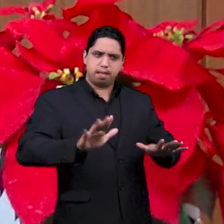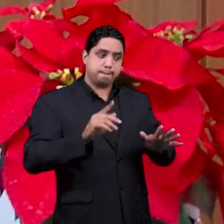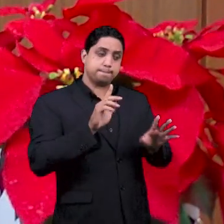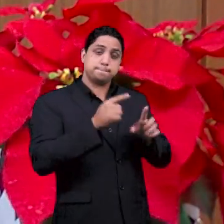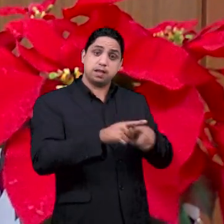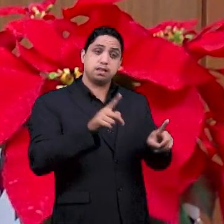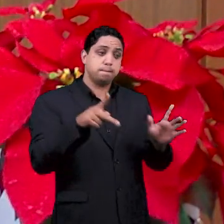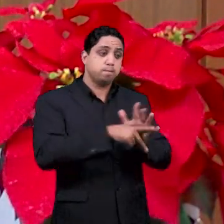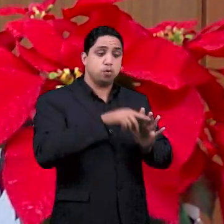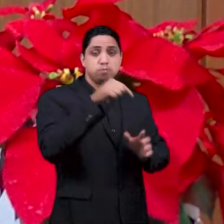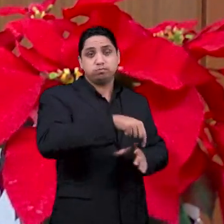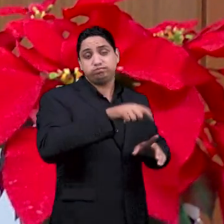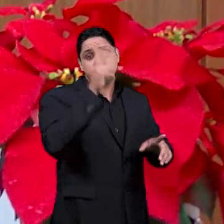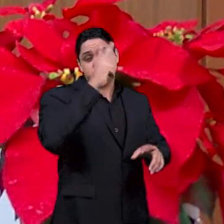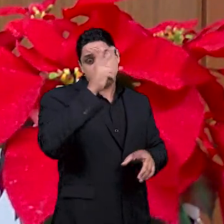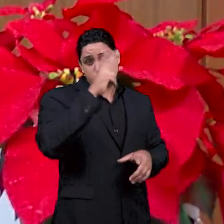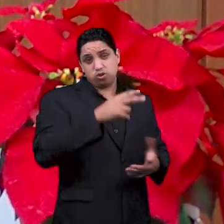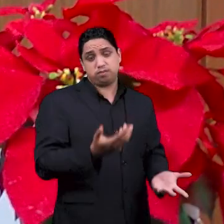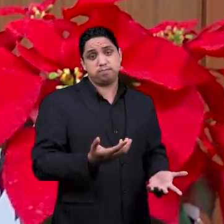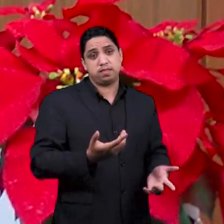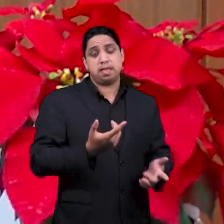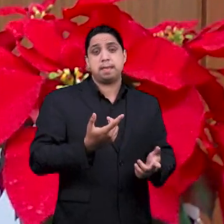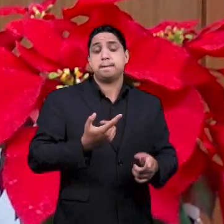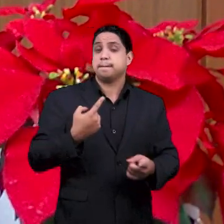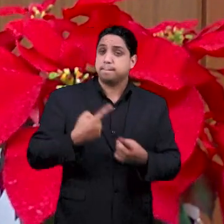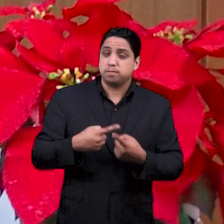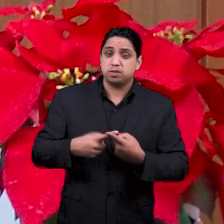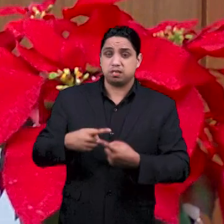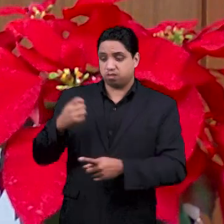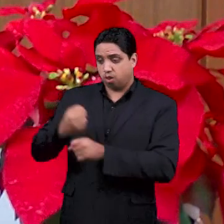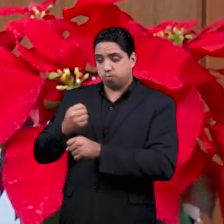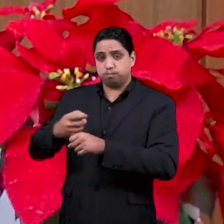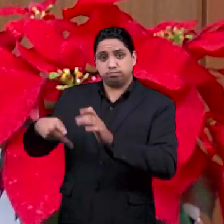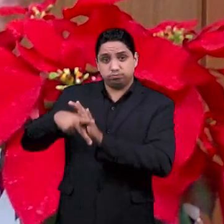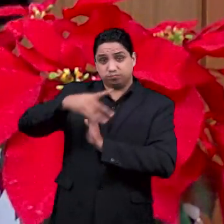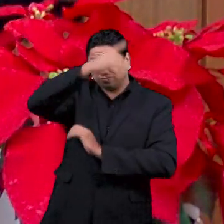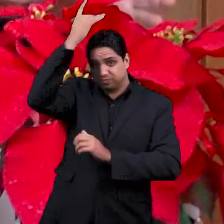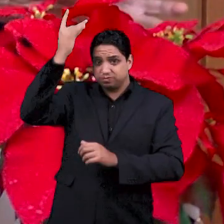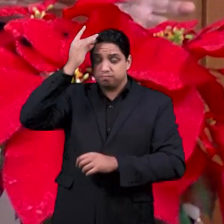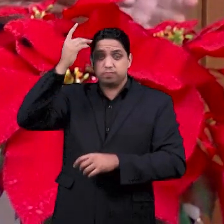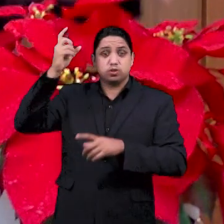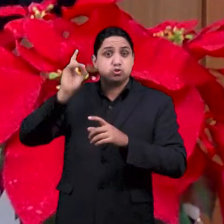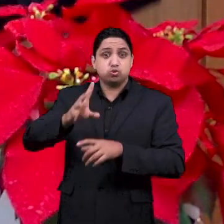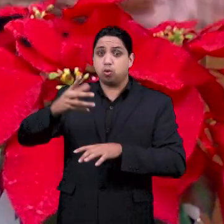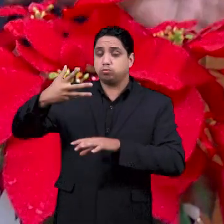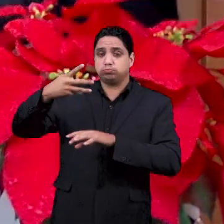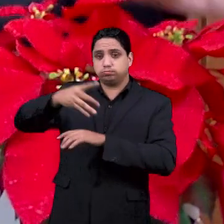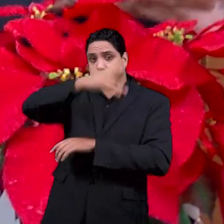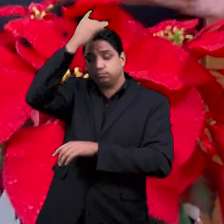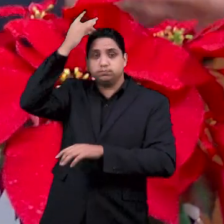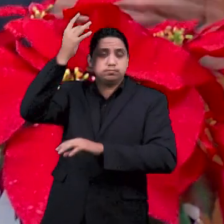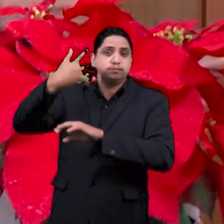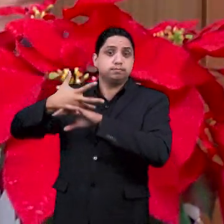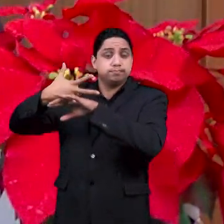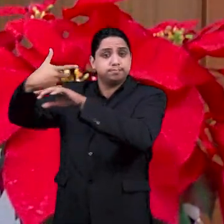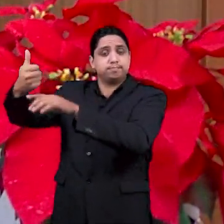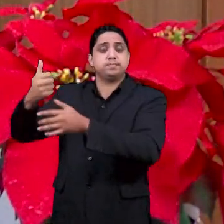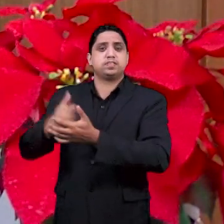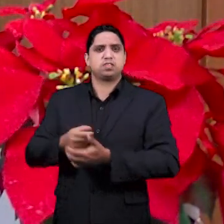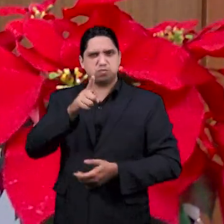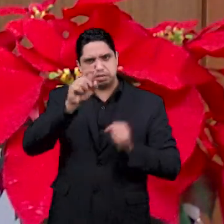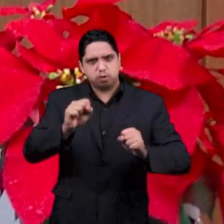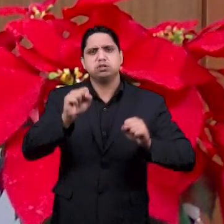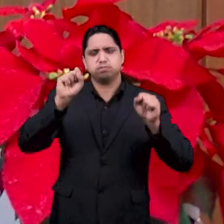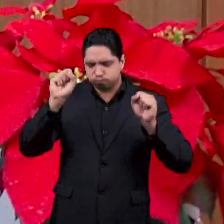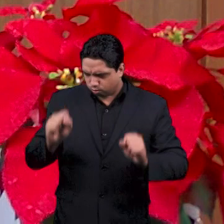инсинуировать? Это стоит для психологии, а в работе Святого Духа Дух Святой убеждает.